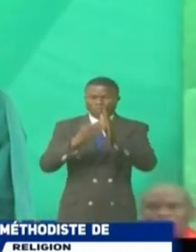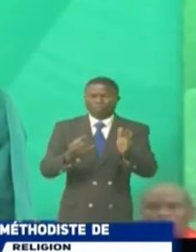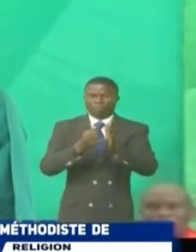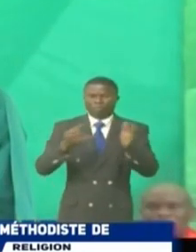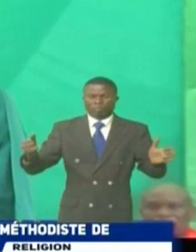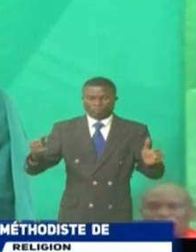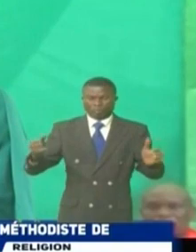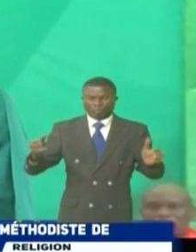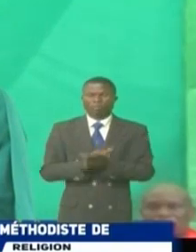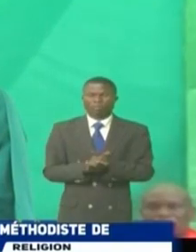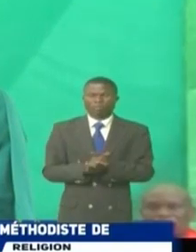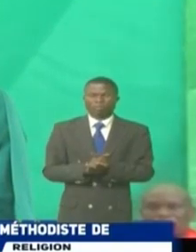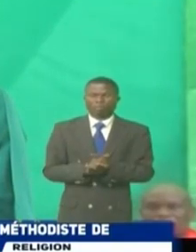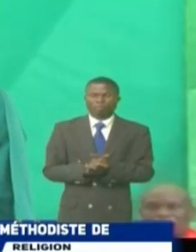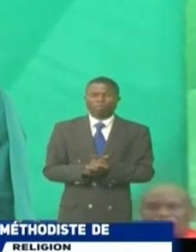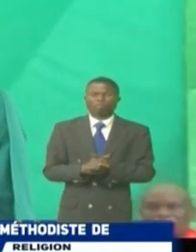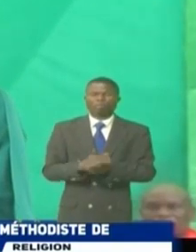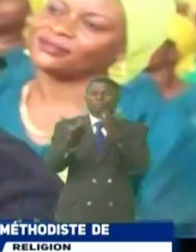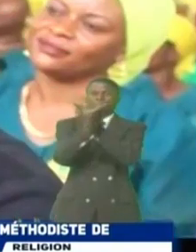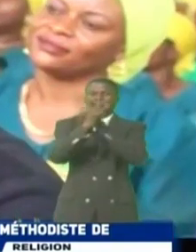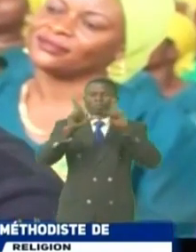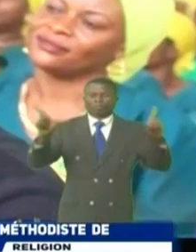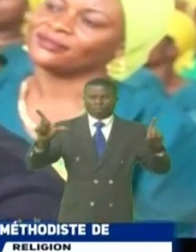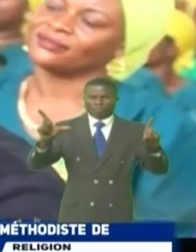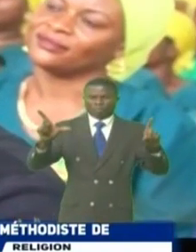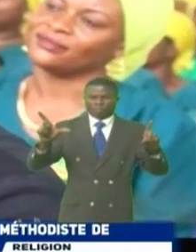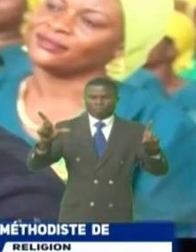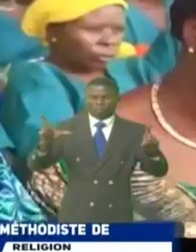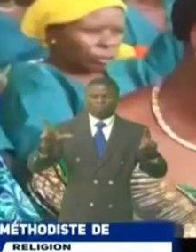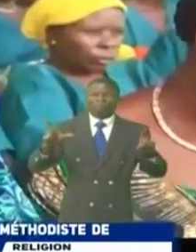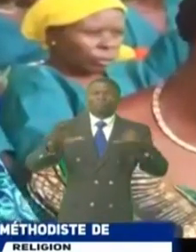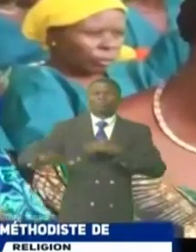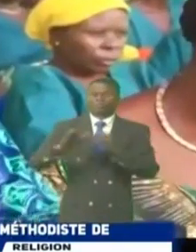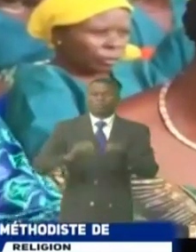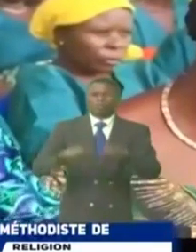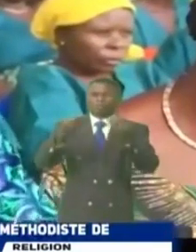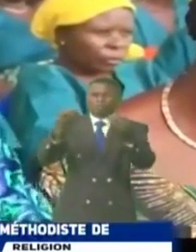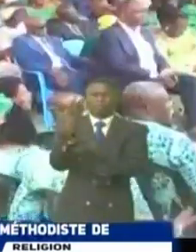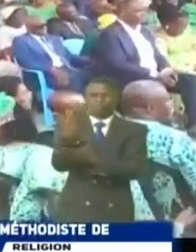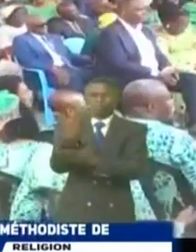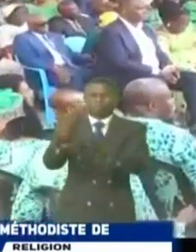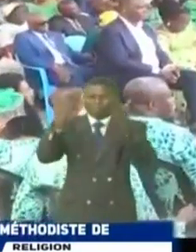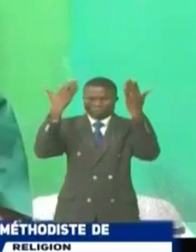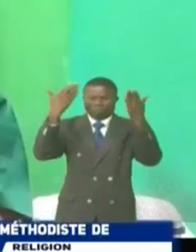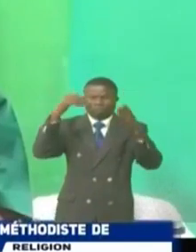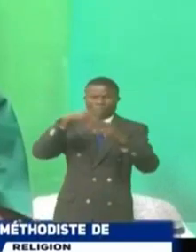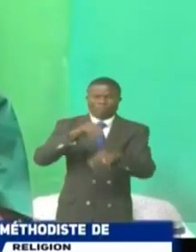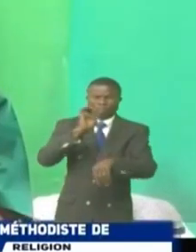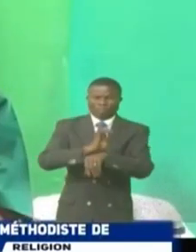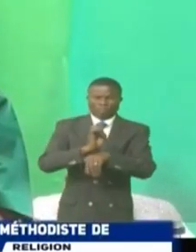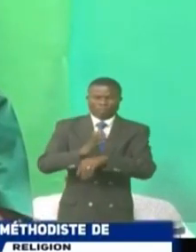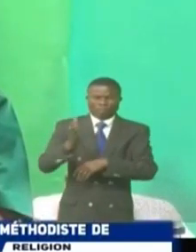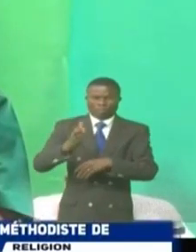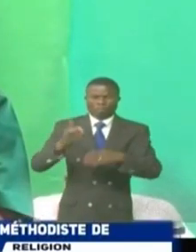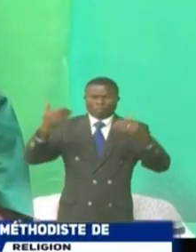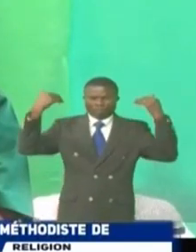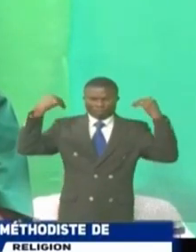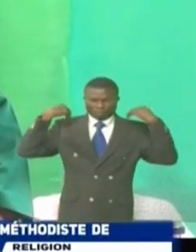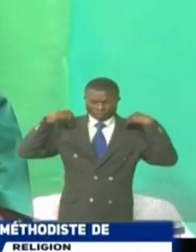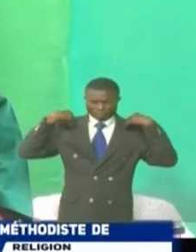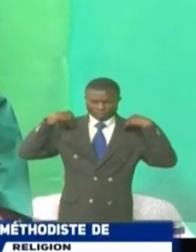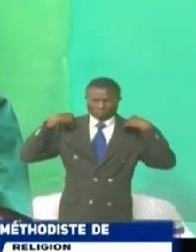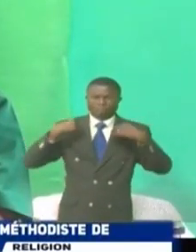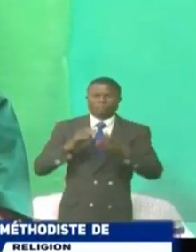1960, a dédié le pays dans les 5 minutes. Amen. Du haut de cette église, la patronne des entreprises publiques a exhorté